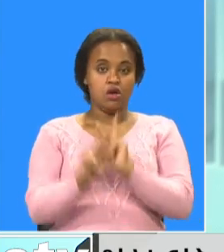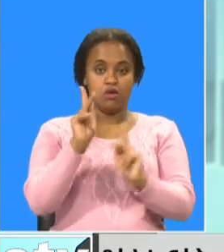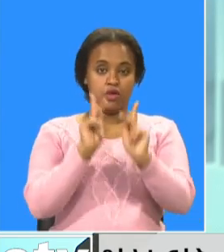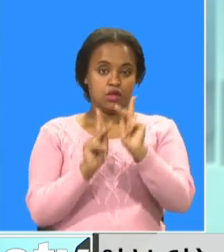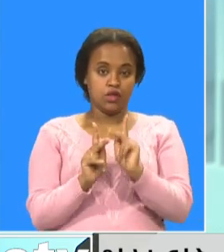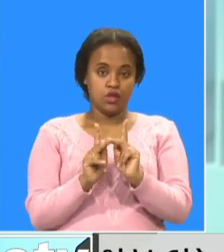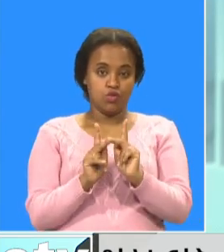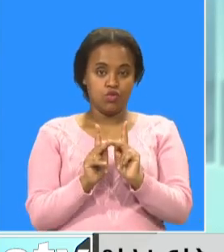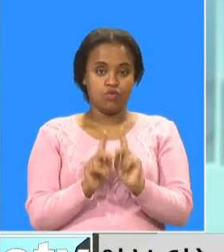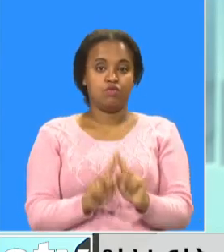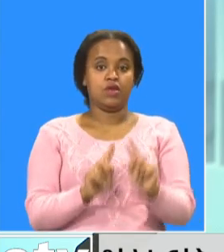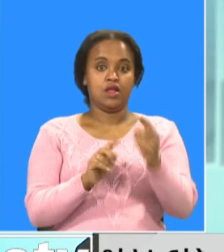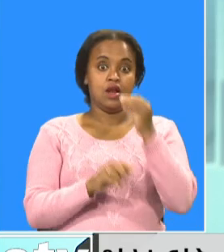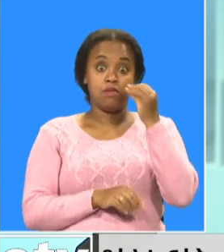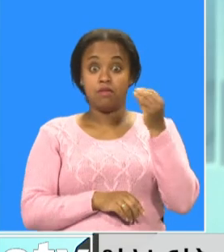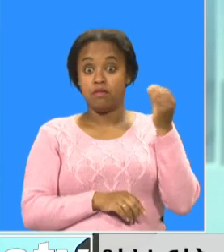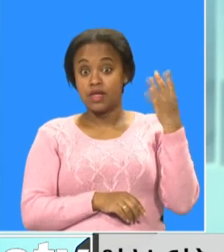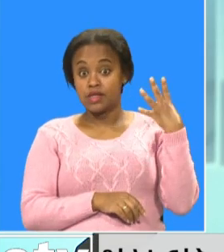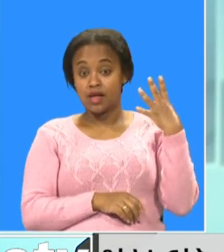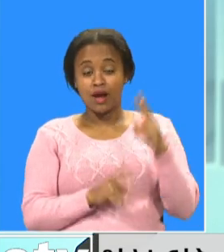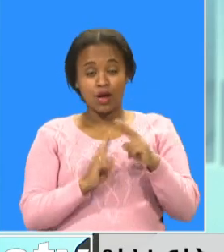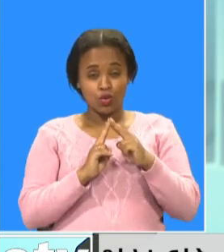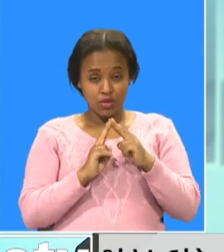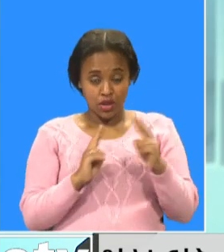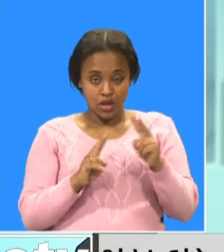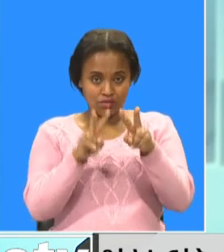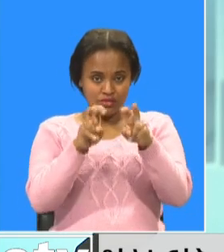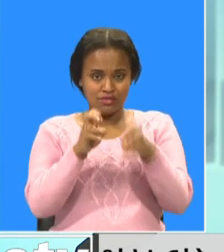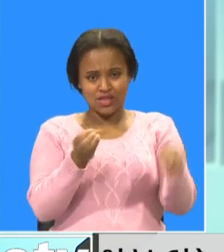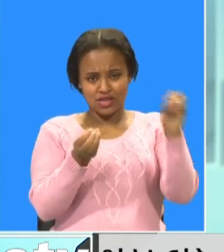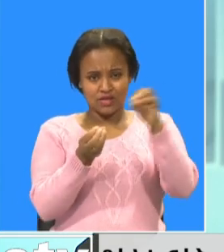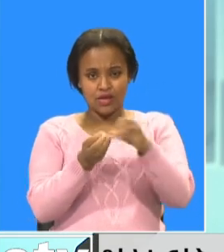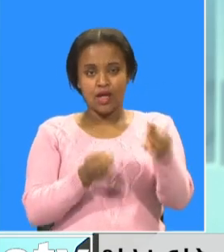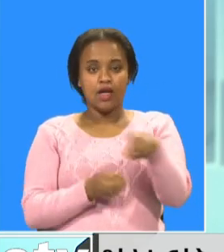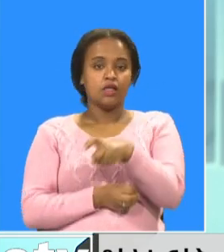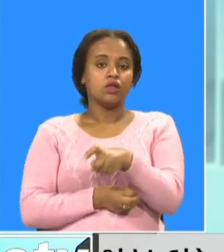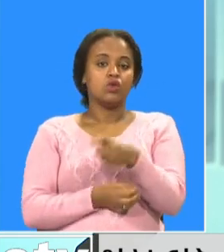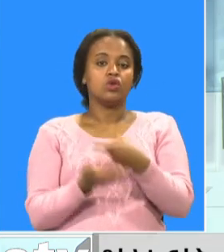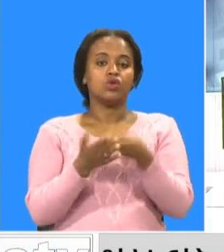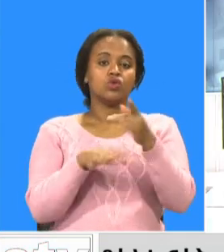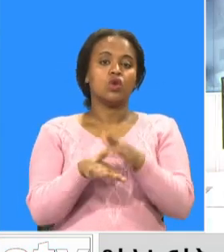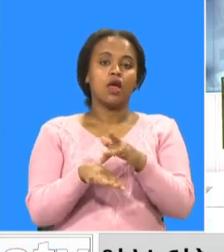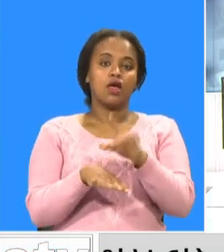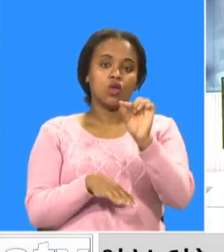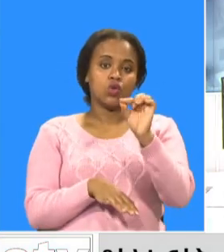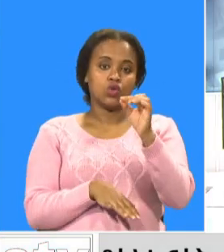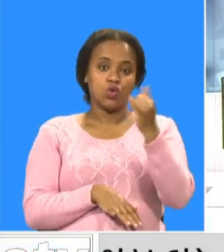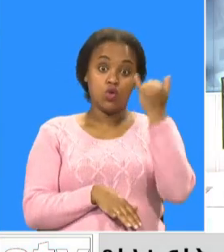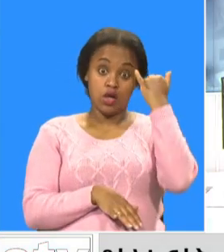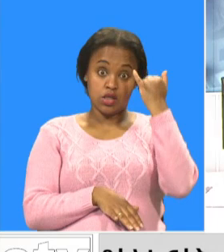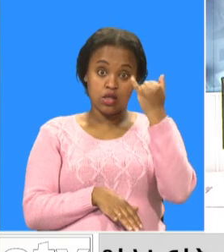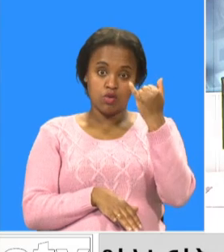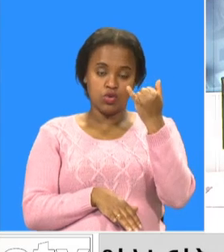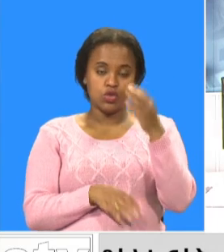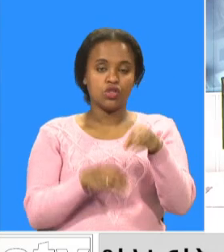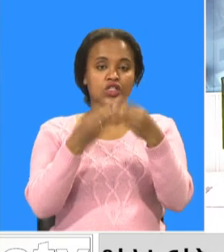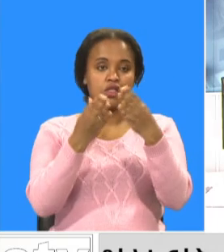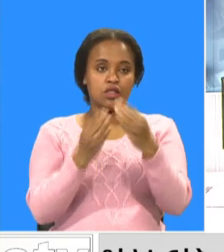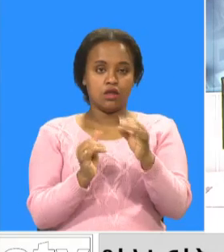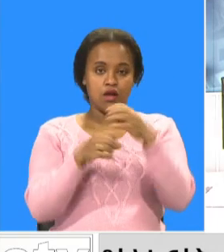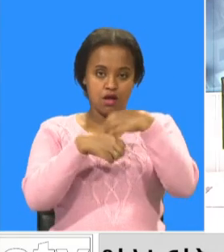ለማህበረሰቡም በተለያየው መዘናጋቱ በጣም እየከፋ እየባሰ ነው ያለን ስለሆነ እሱ ላይ ተወሰኑ ሐሳቦች እንስጥና ወደ ማጠቃለያ